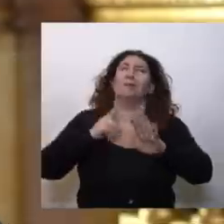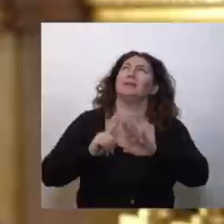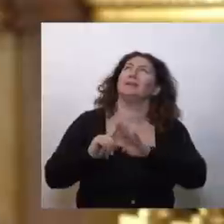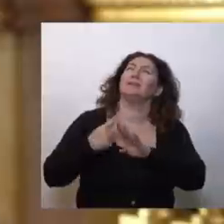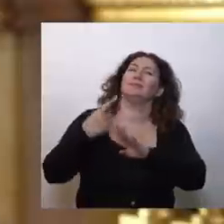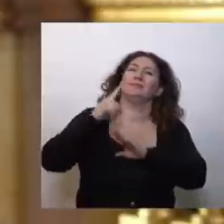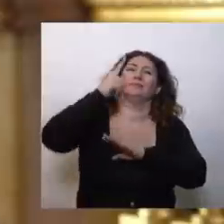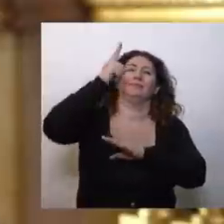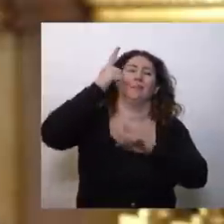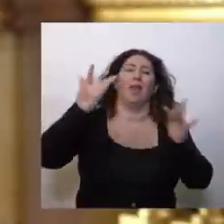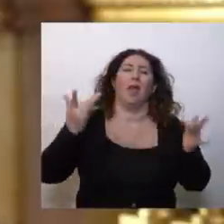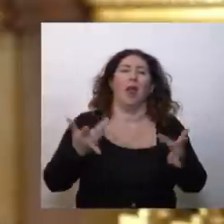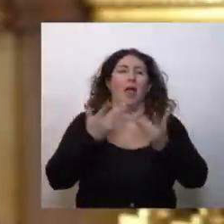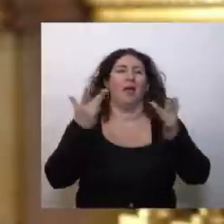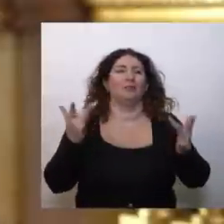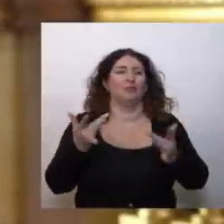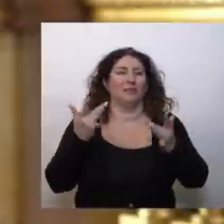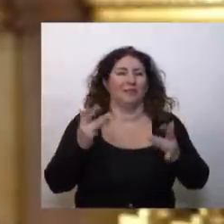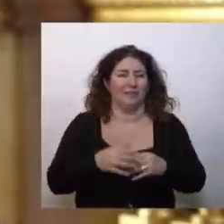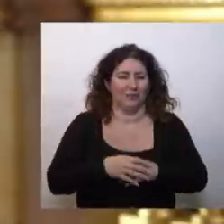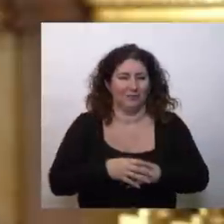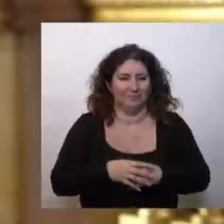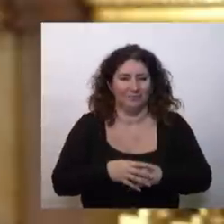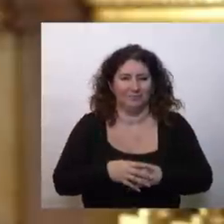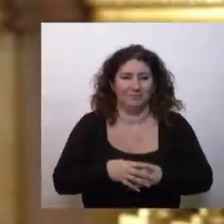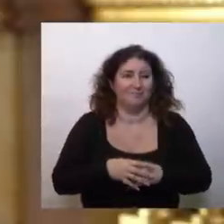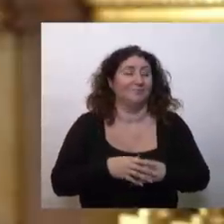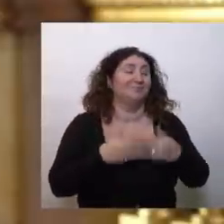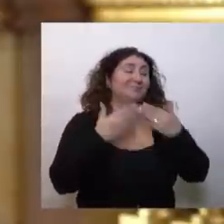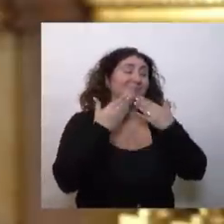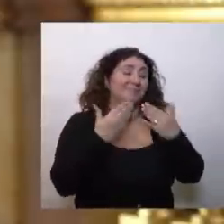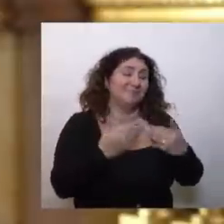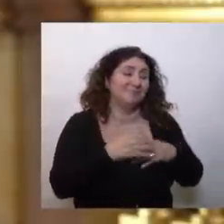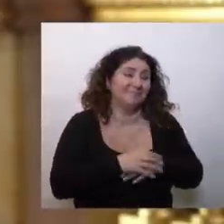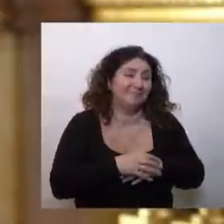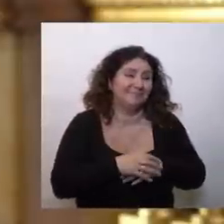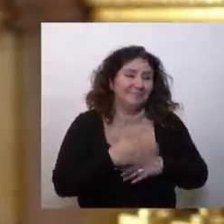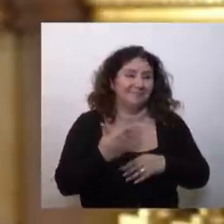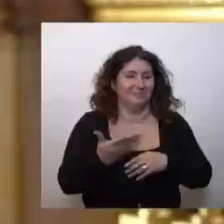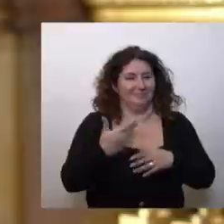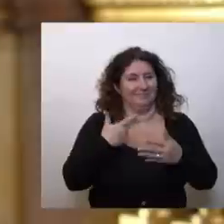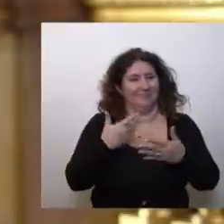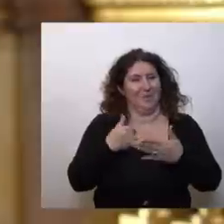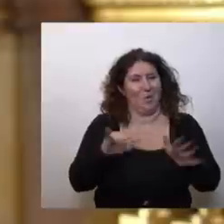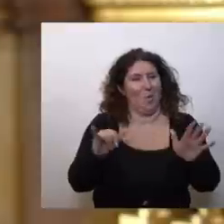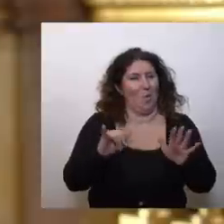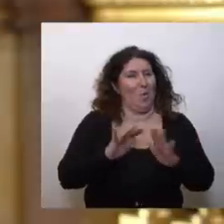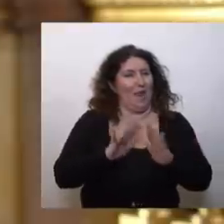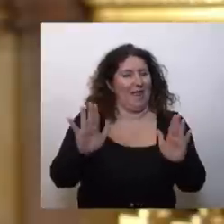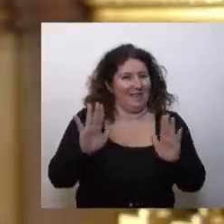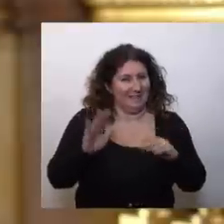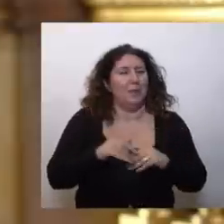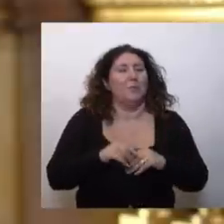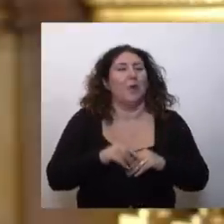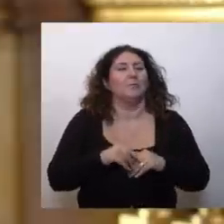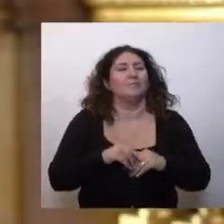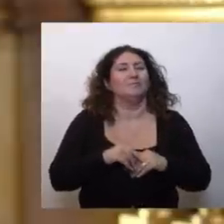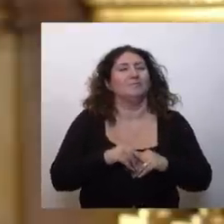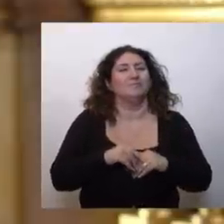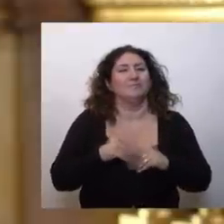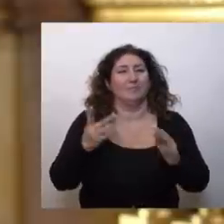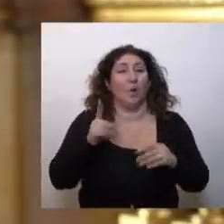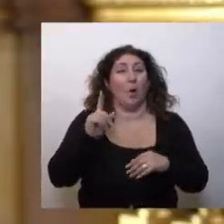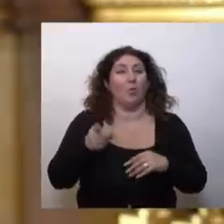l'alto. Grazie. Allora, per concludere, come il genio di Guarini ha